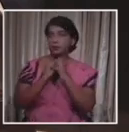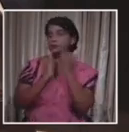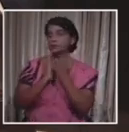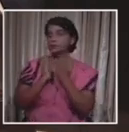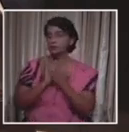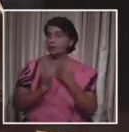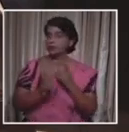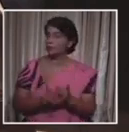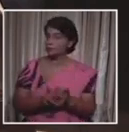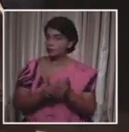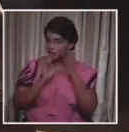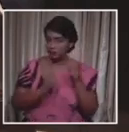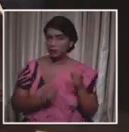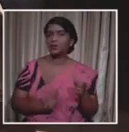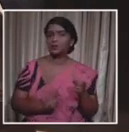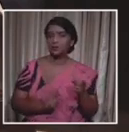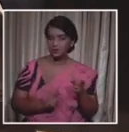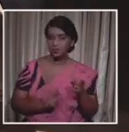පටිපාටියට අනුකූලව